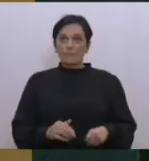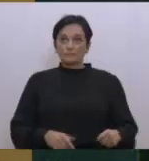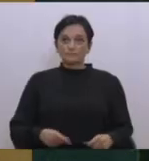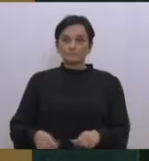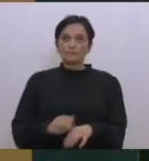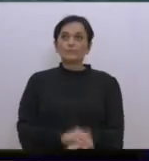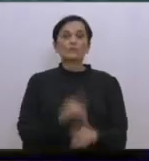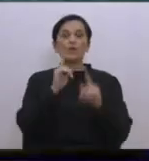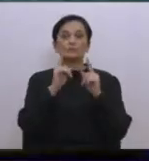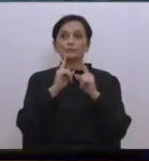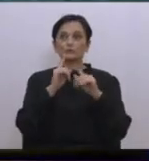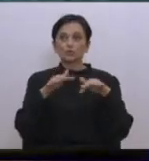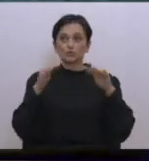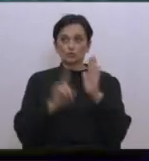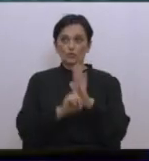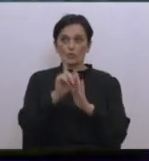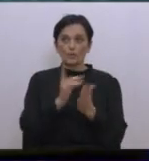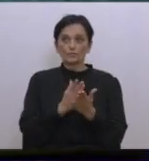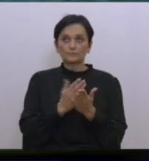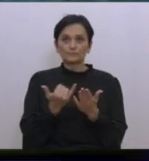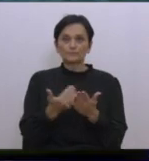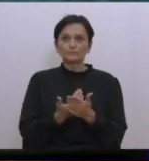Stoma განახლებულია.